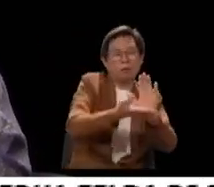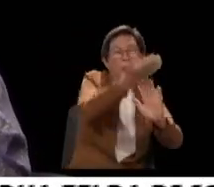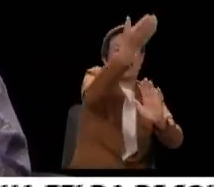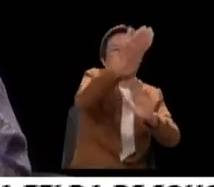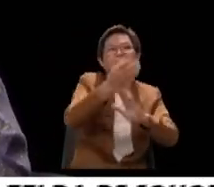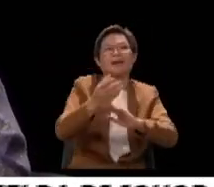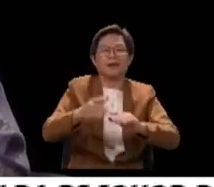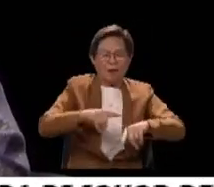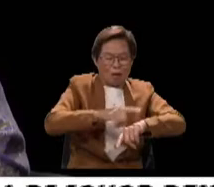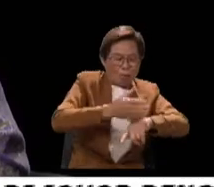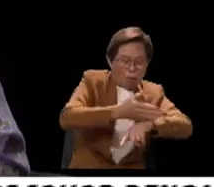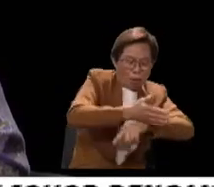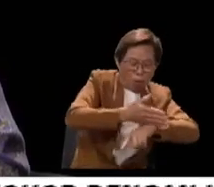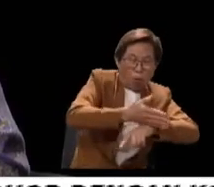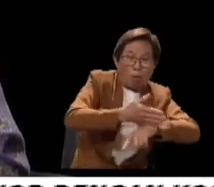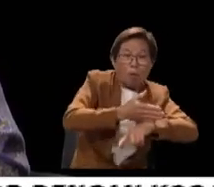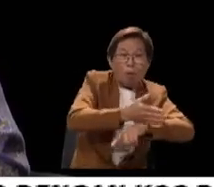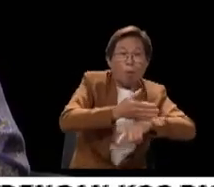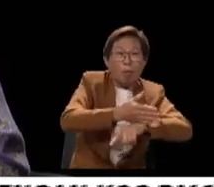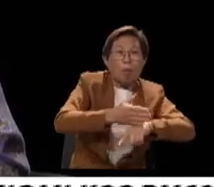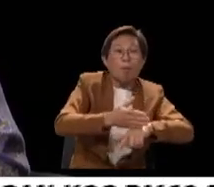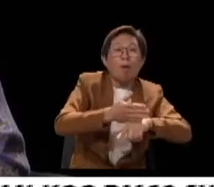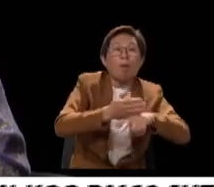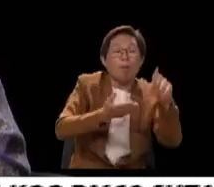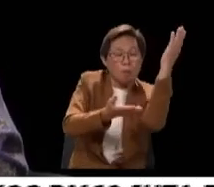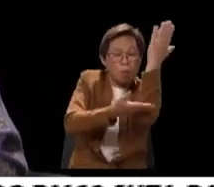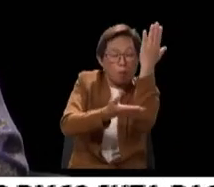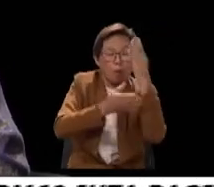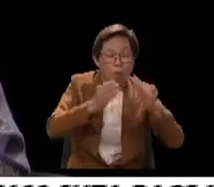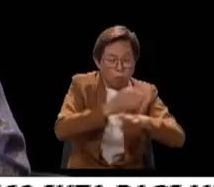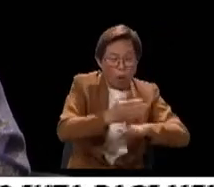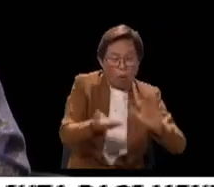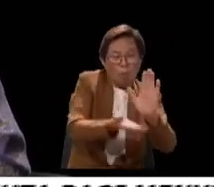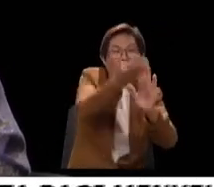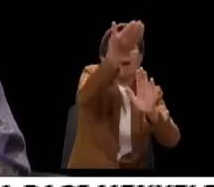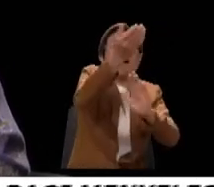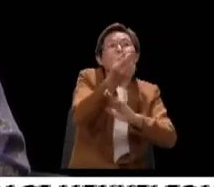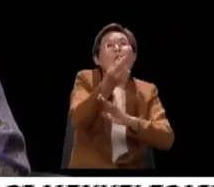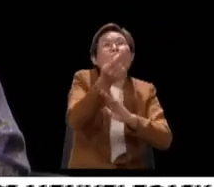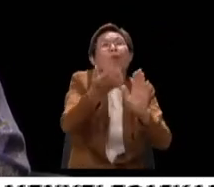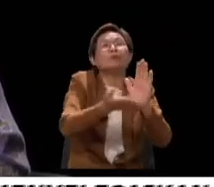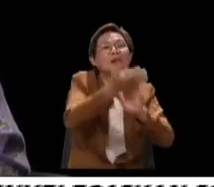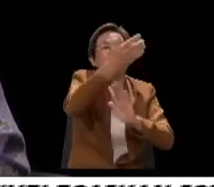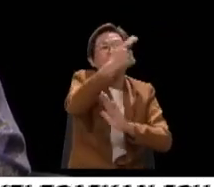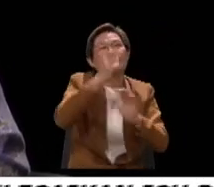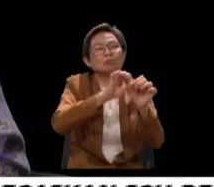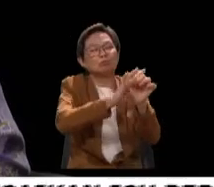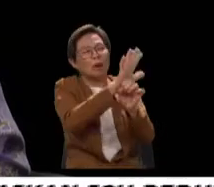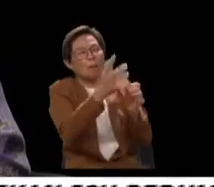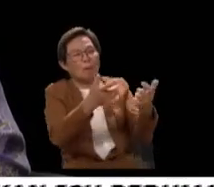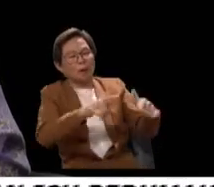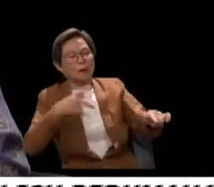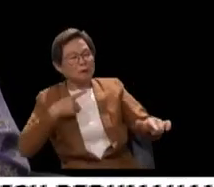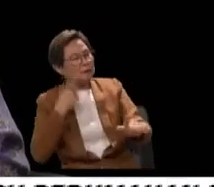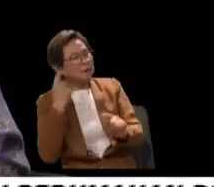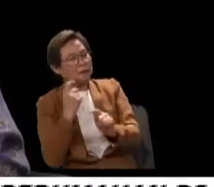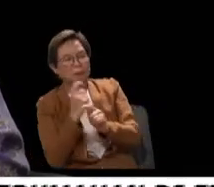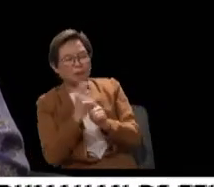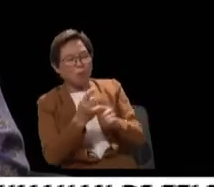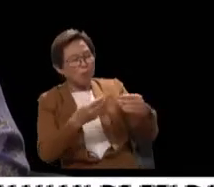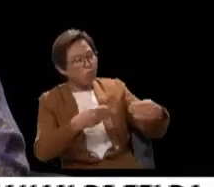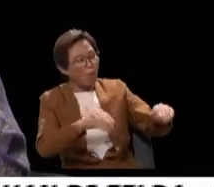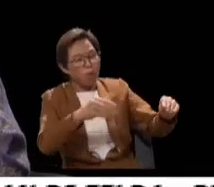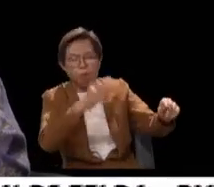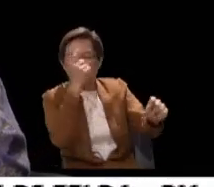barang-barang tu naik ya jadi oleh kerana kita itu keadaan pandemik jadi oleh kerana kita nak pastikan kita kekalkan pasaran